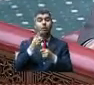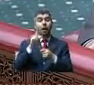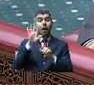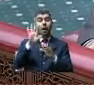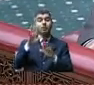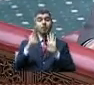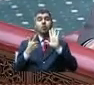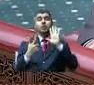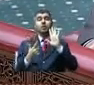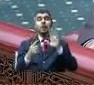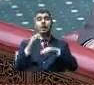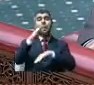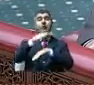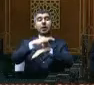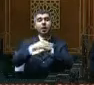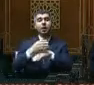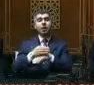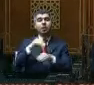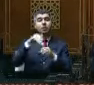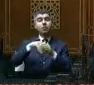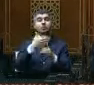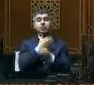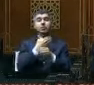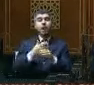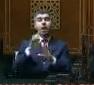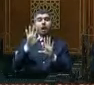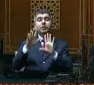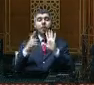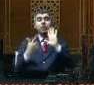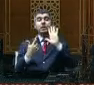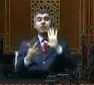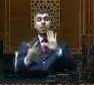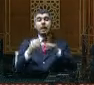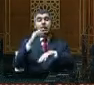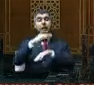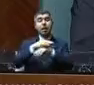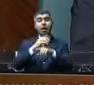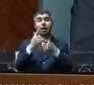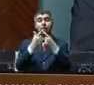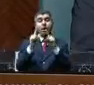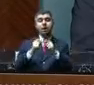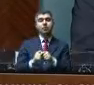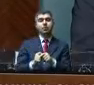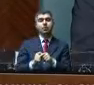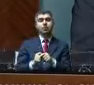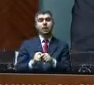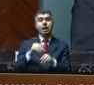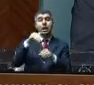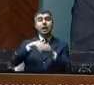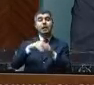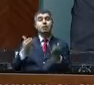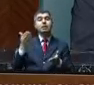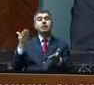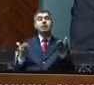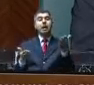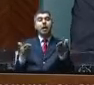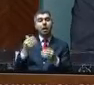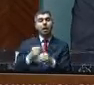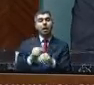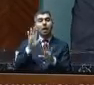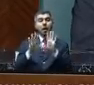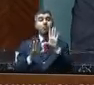75 دقيقة، مجلس المستشارين 75 دقيقة موزعة كالتالي: الفريق الاستقلالي للوحدة